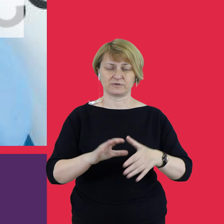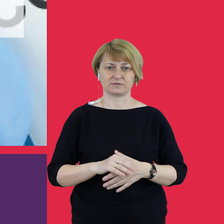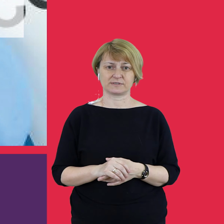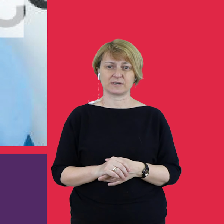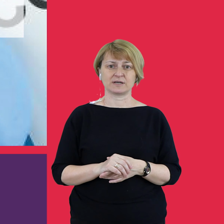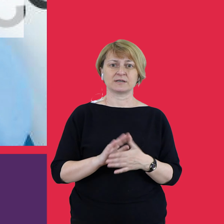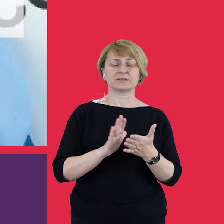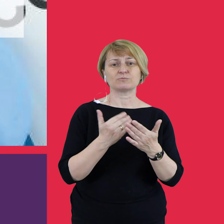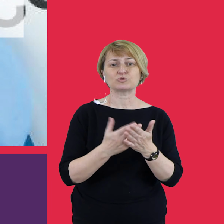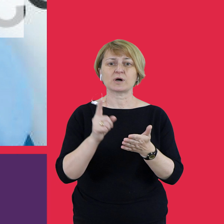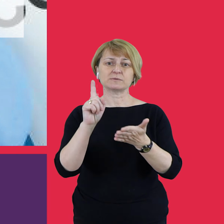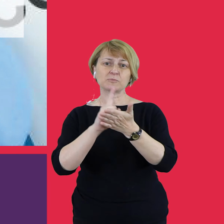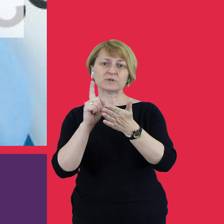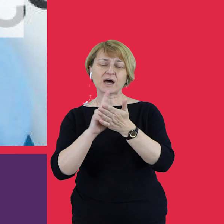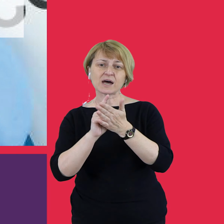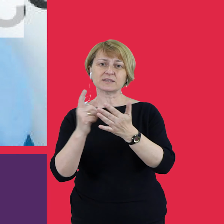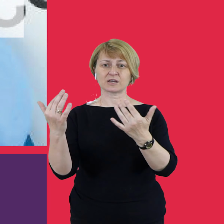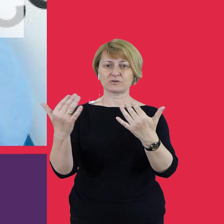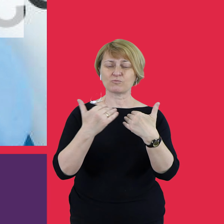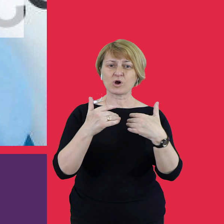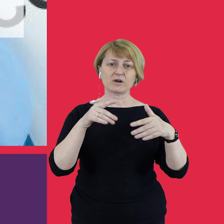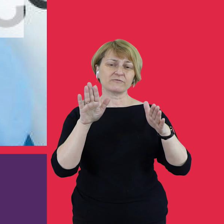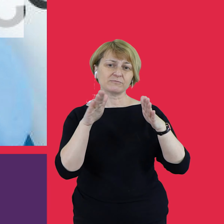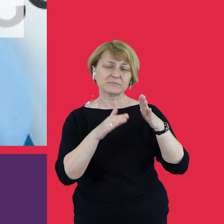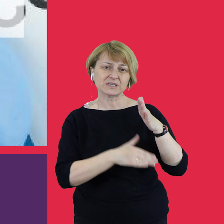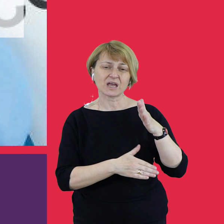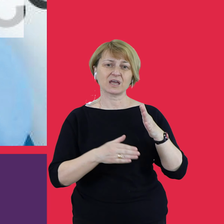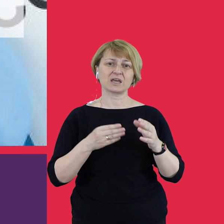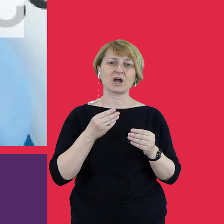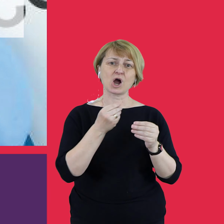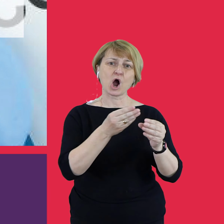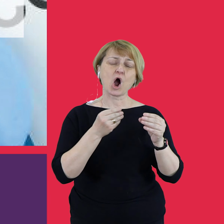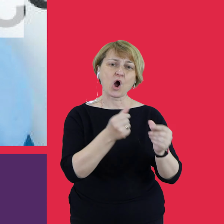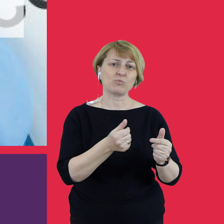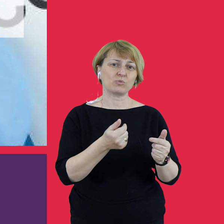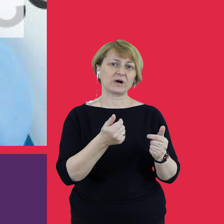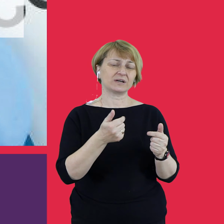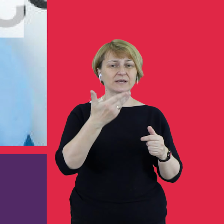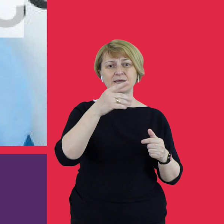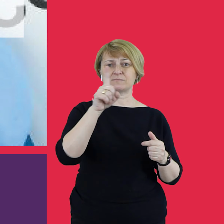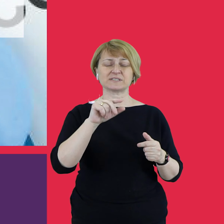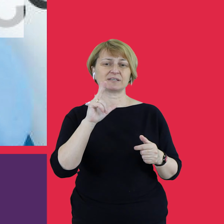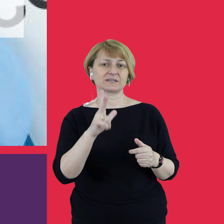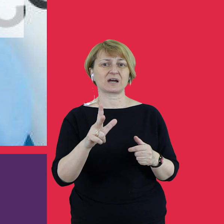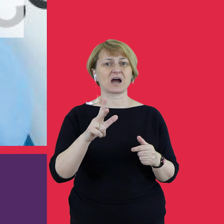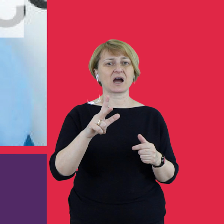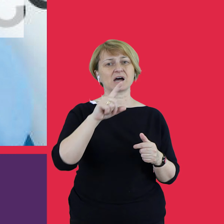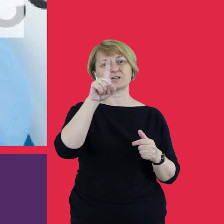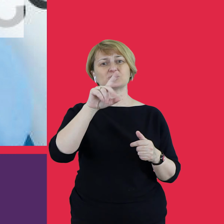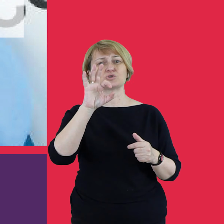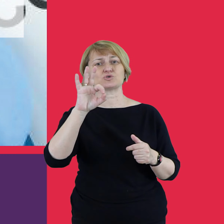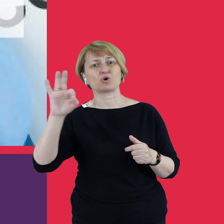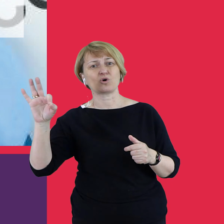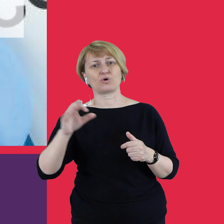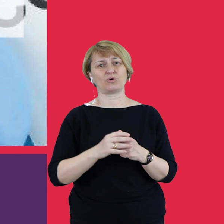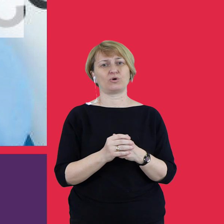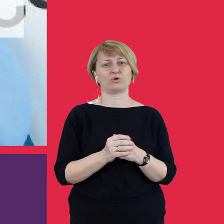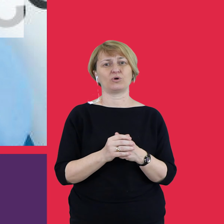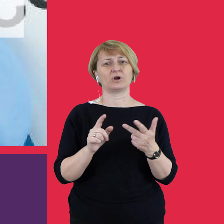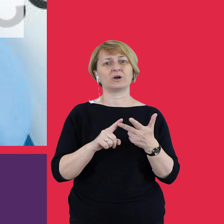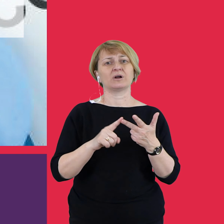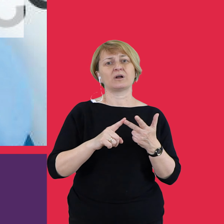bezpośrednio te rzeczy, które wynikają z zmniejszonych wpływów podatkowych, zmniejszonych opłat do miejskich instytucji takich jak MZK,